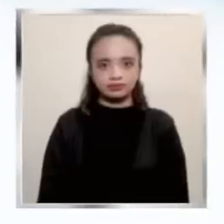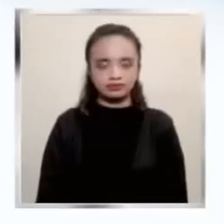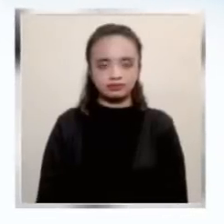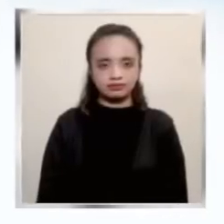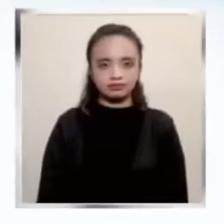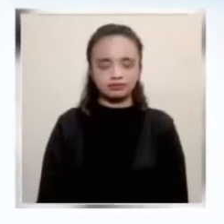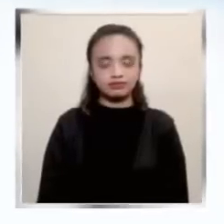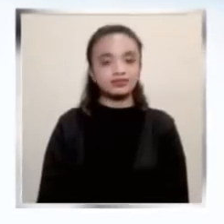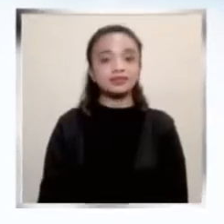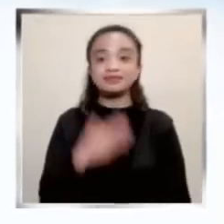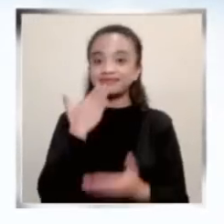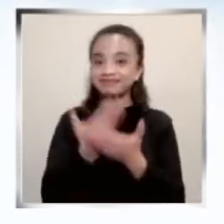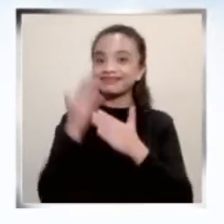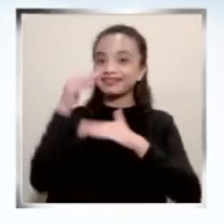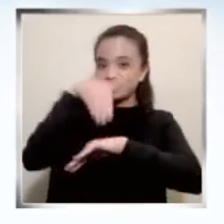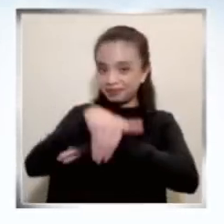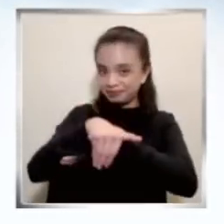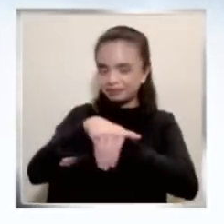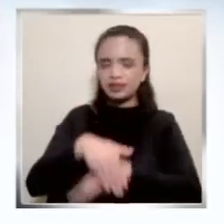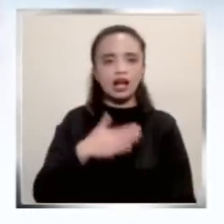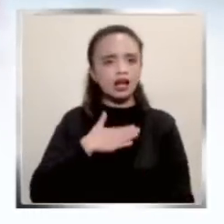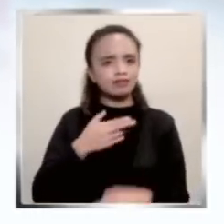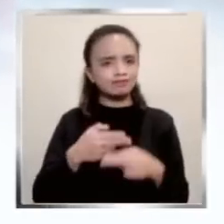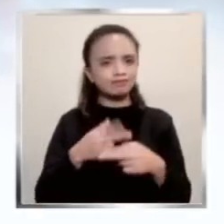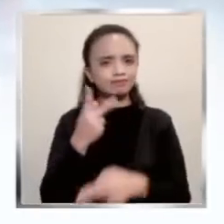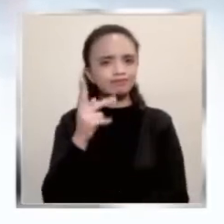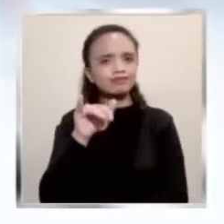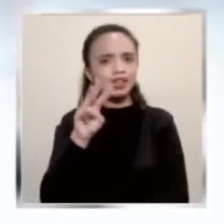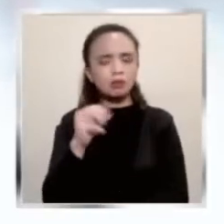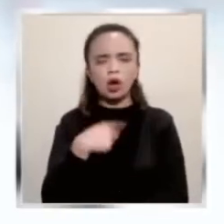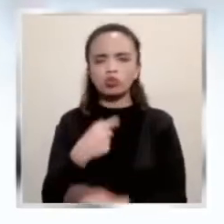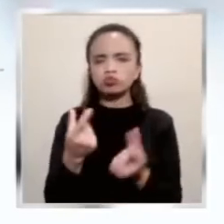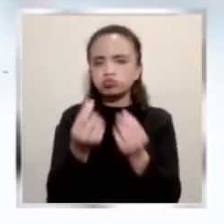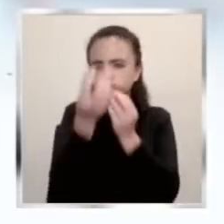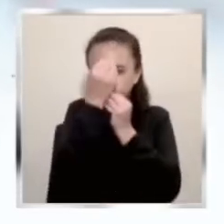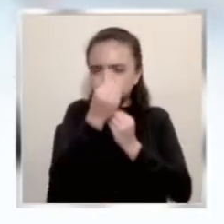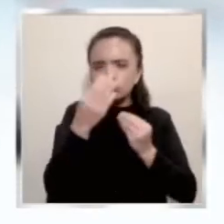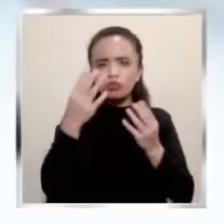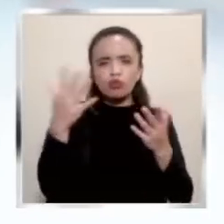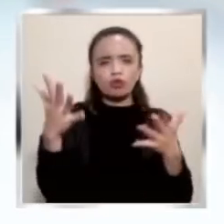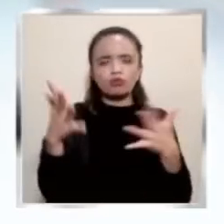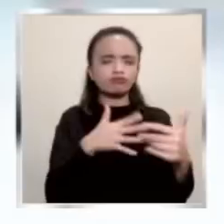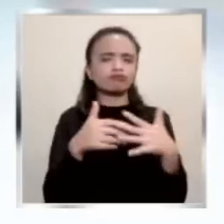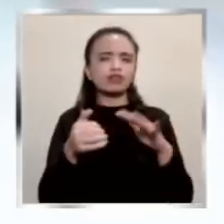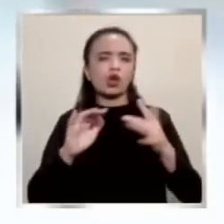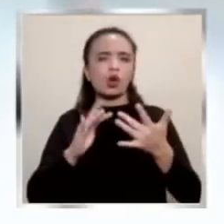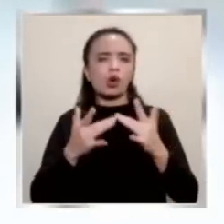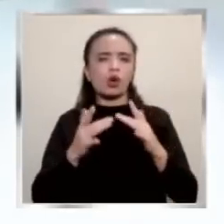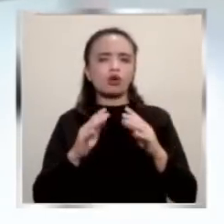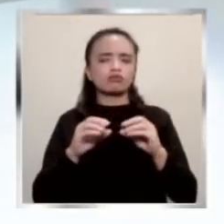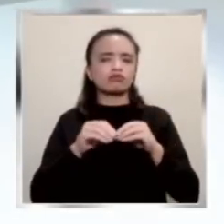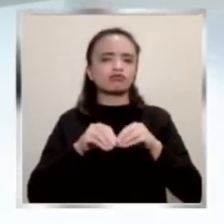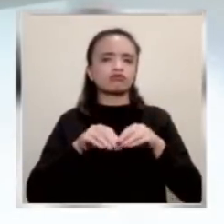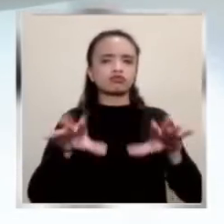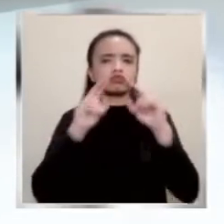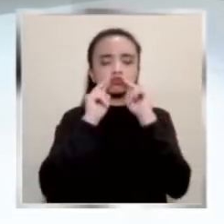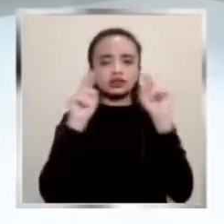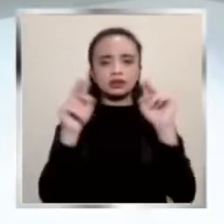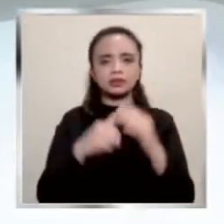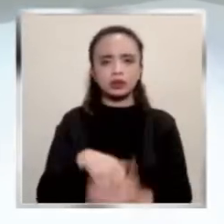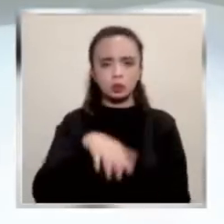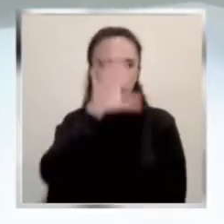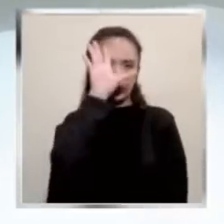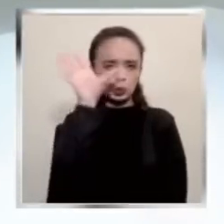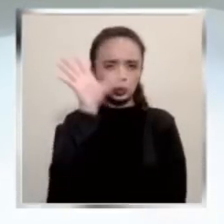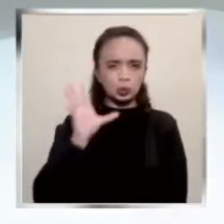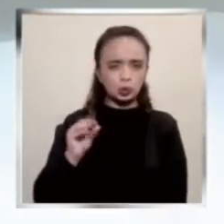Magandang gabi mga kapuso. Ako po ang inyong Kuya Kim na magbibigay sa inyo ng trivia sa likod ng mga trending na balita. Isang di pangkaraniwang hayop ang